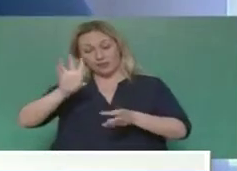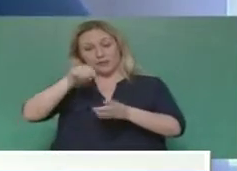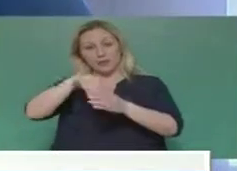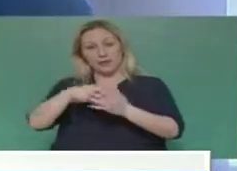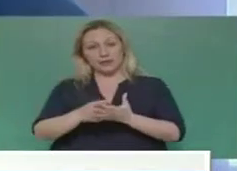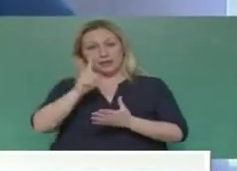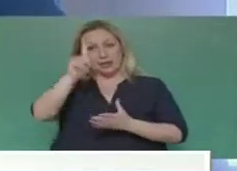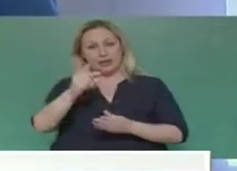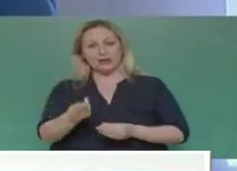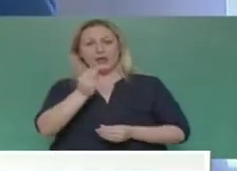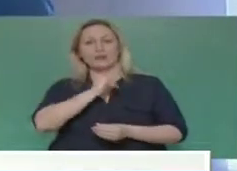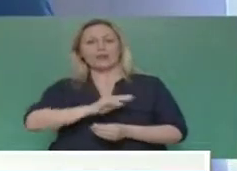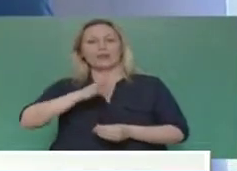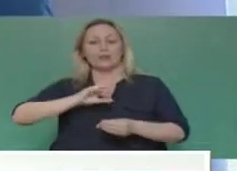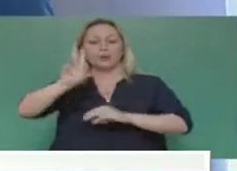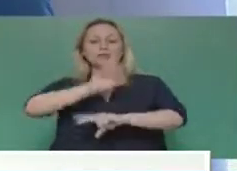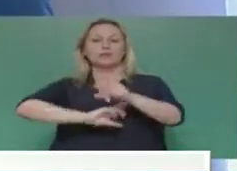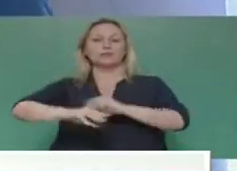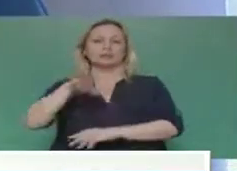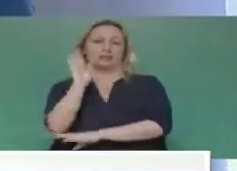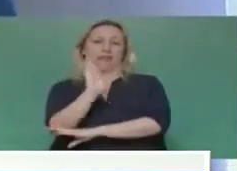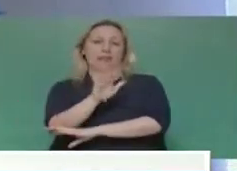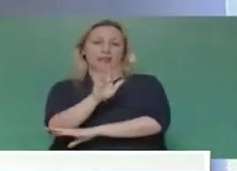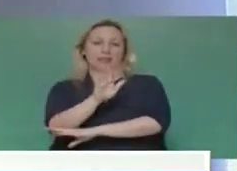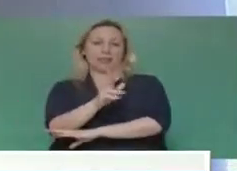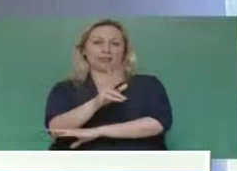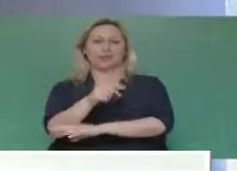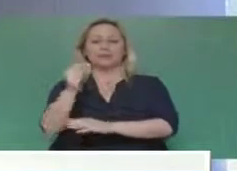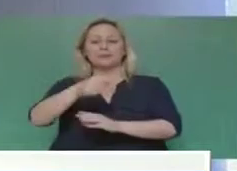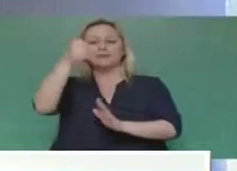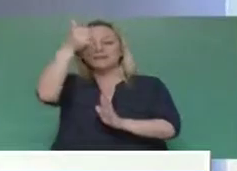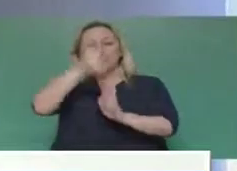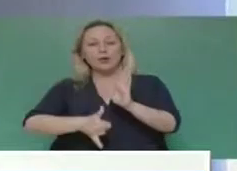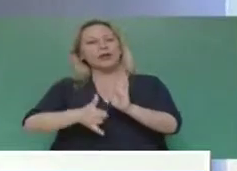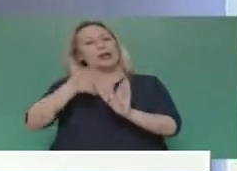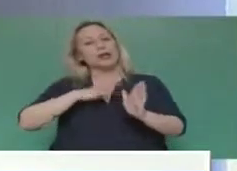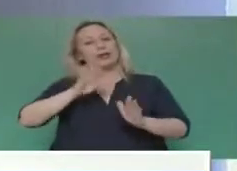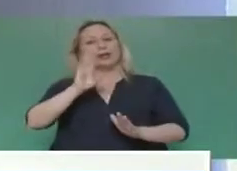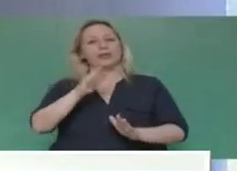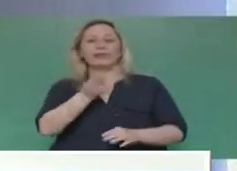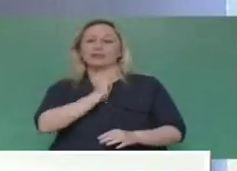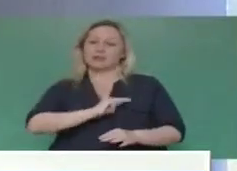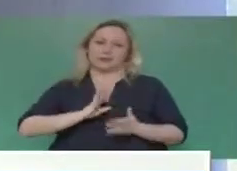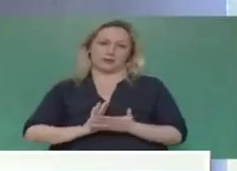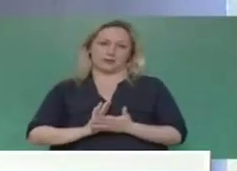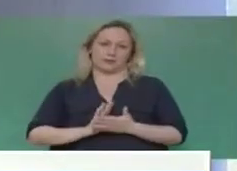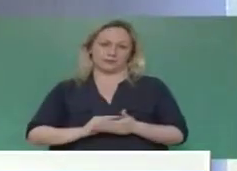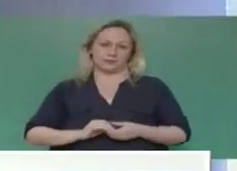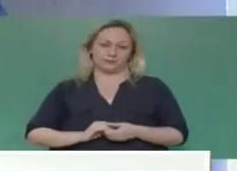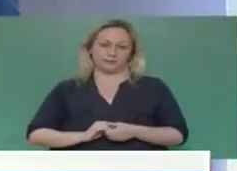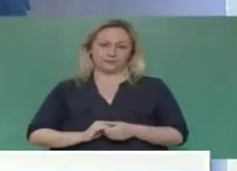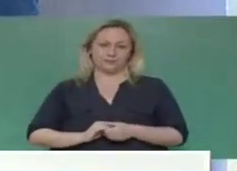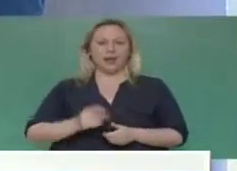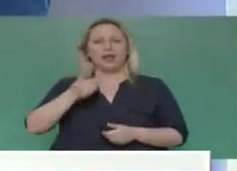του συνέφερε να υποβαθμίσουμε και τη συζήτηση, αλλά και το αντικείμενο της συζήτησης αυτής καθεαυτής, αυτό καθεαυτό. Και